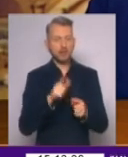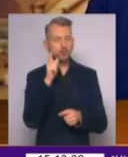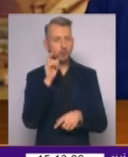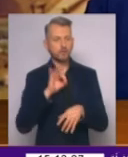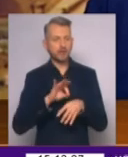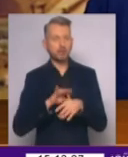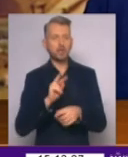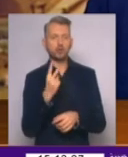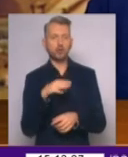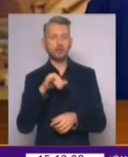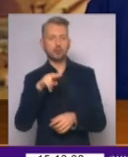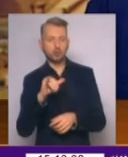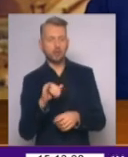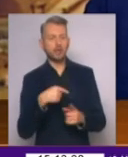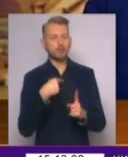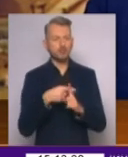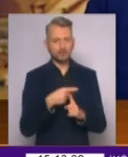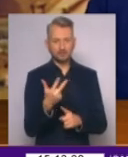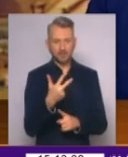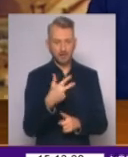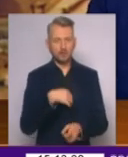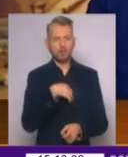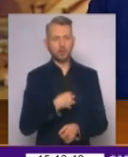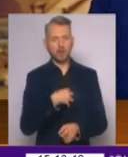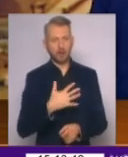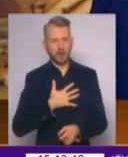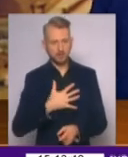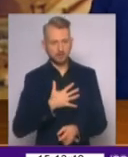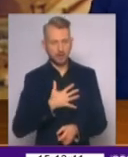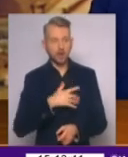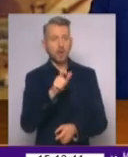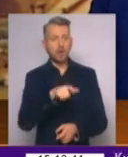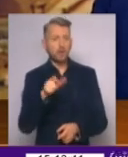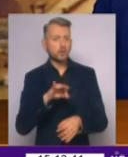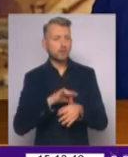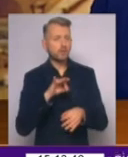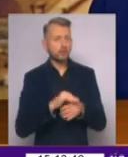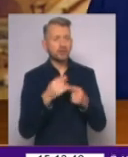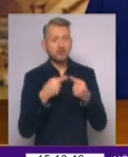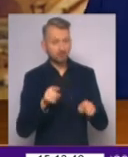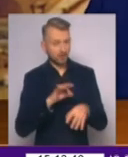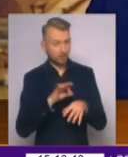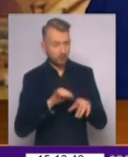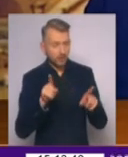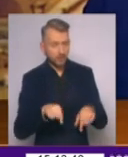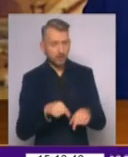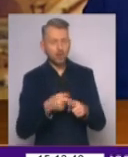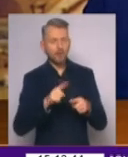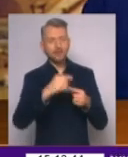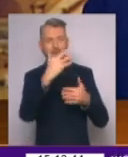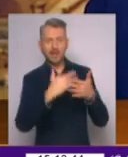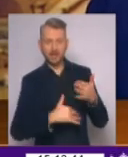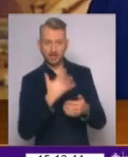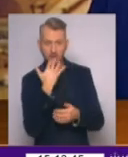діабет другого типу і це бронхіальна астма. Звичайно, що люди хворюють і на більшу кількість захворювань. І саме цей перелік, про який ми казали, про